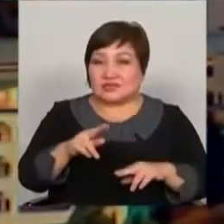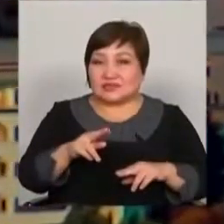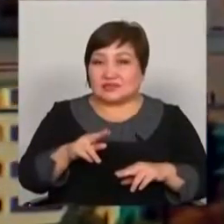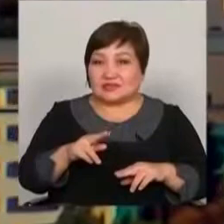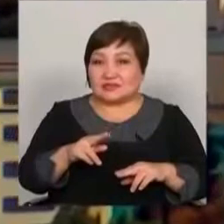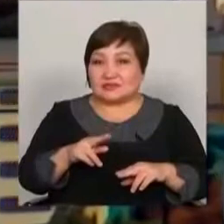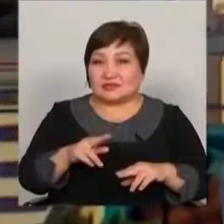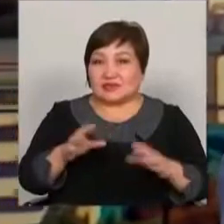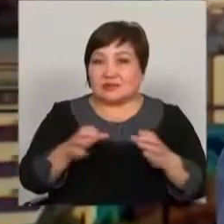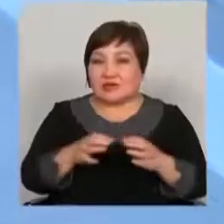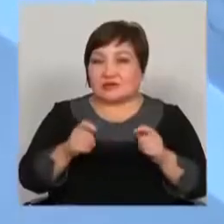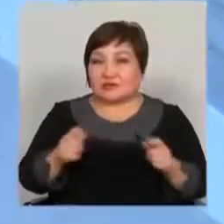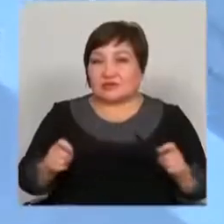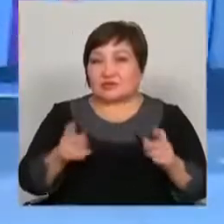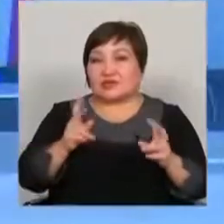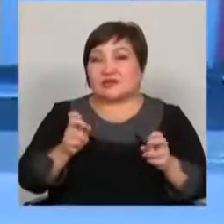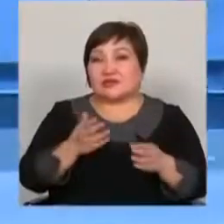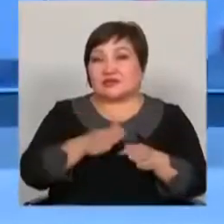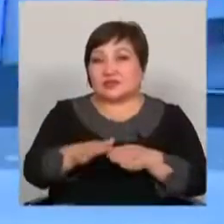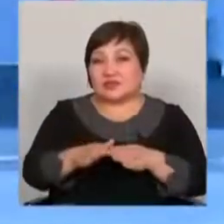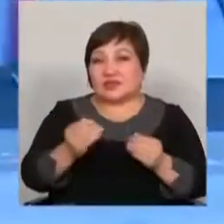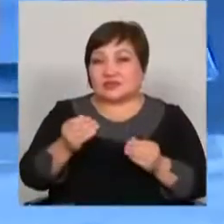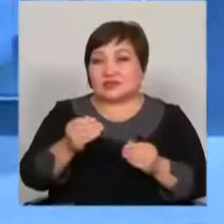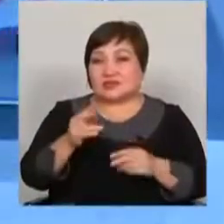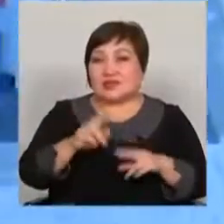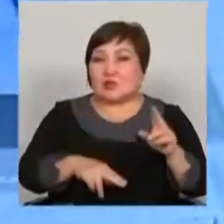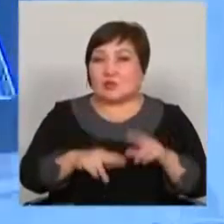таңда? Бүгінгі күні өндірістік парктер